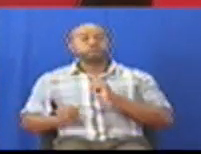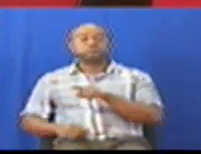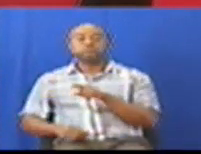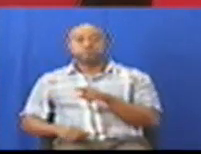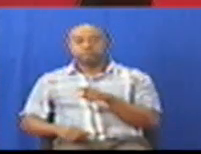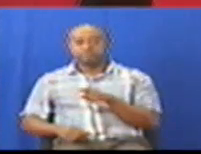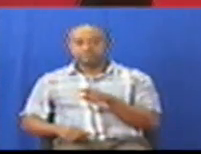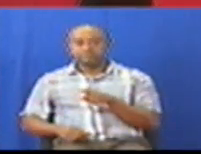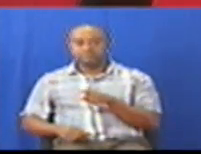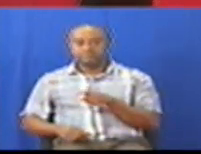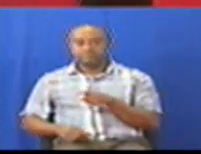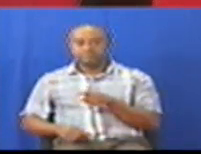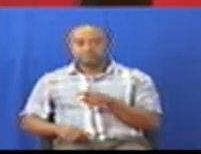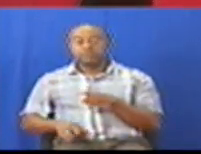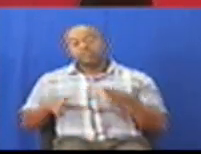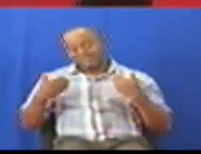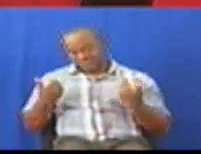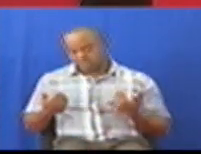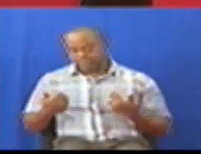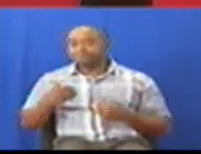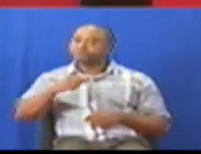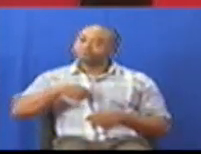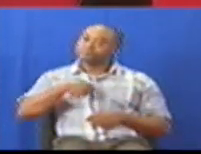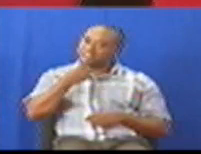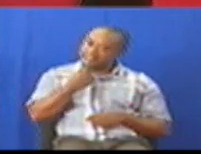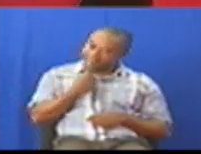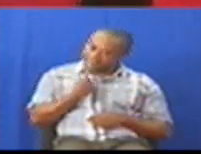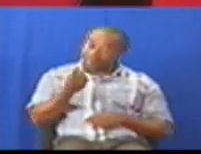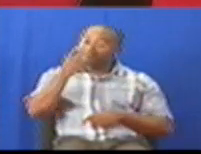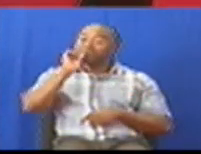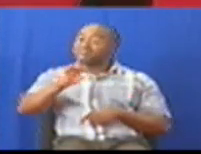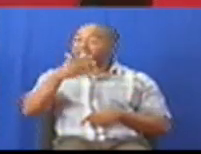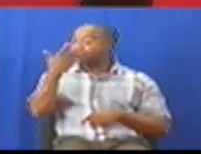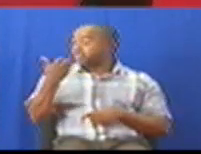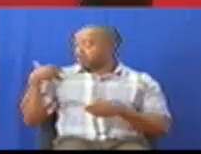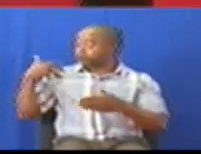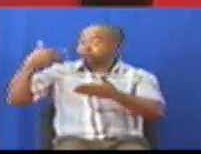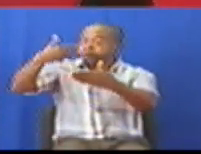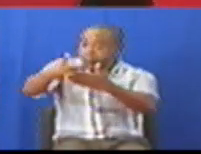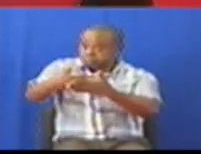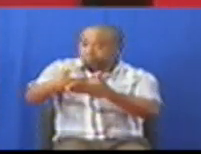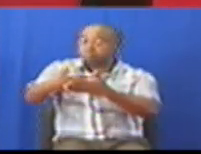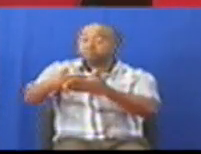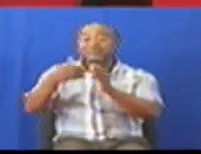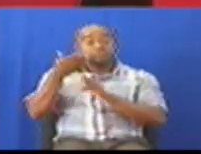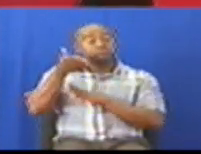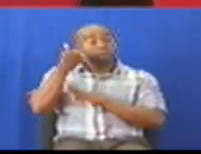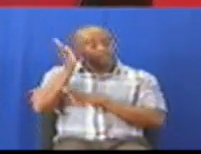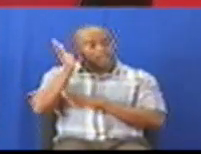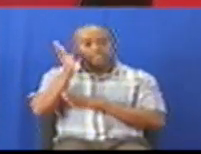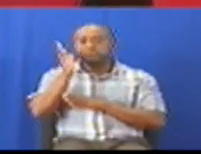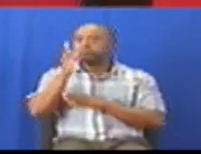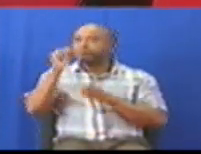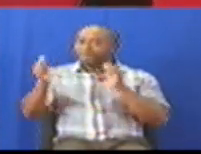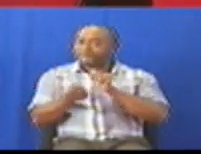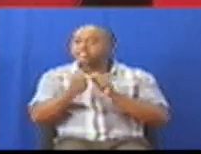hiyo niseme tu kwamba miaka mitano hii iliyopita serikali yetu imefanya jambo kubwa